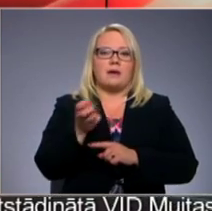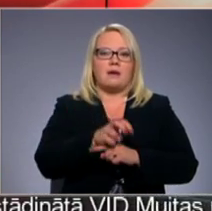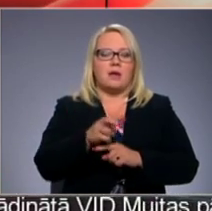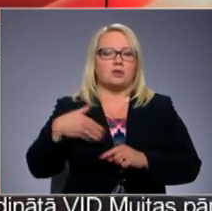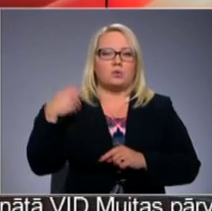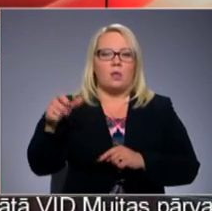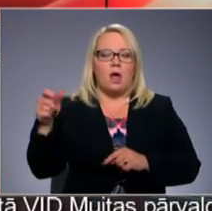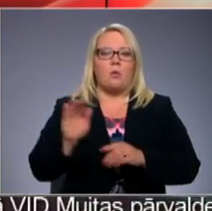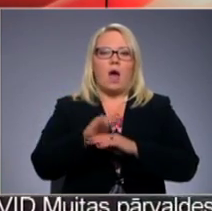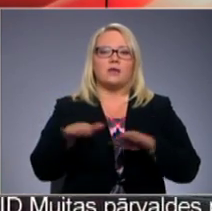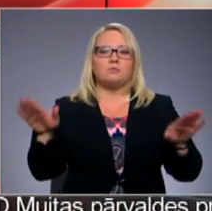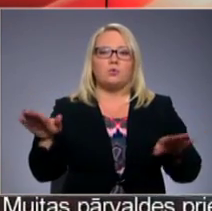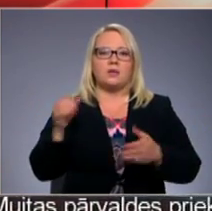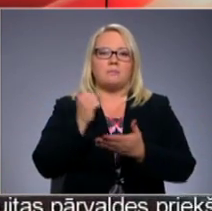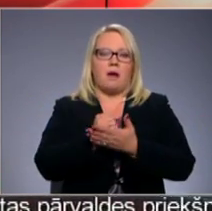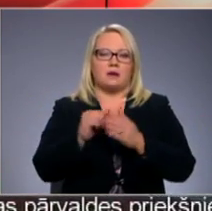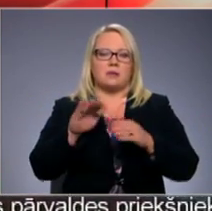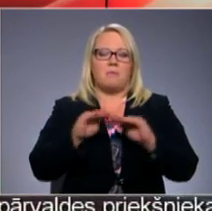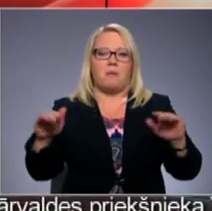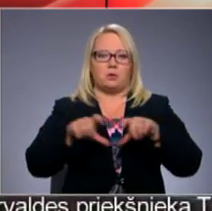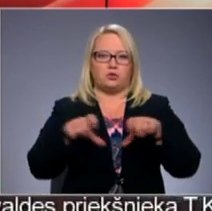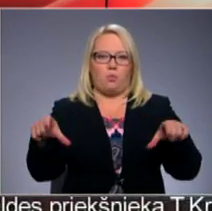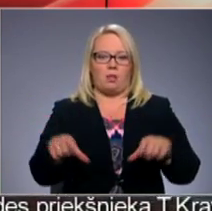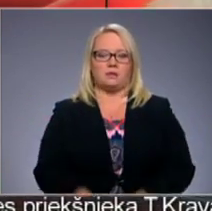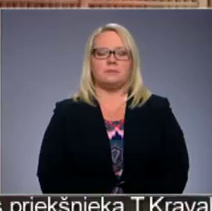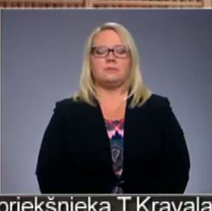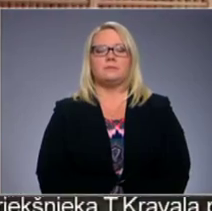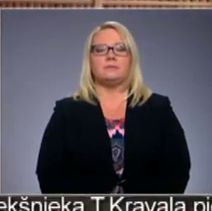skolēno no Aizputes pagasta pamatskolas. Vairāk Aizputes televīzija.